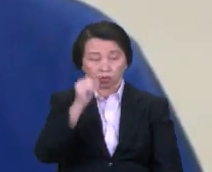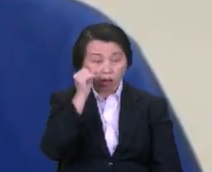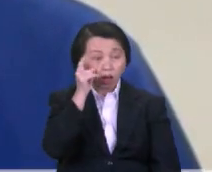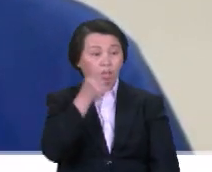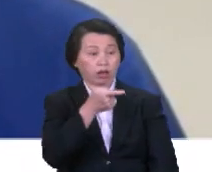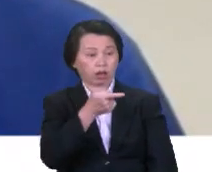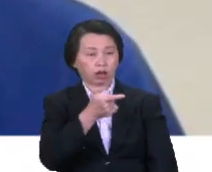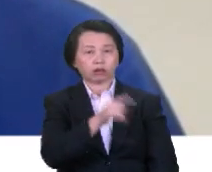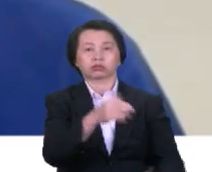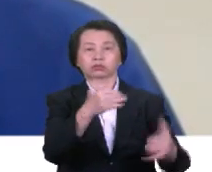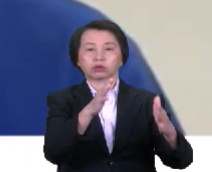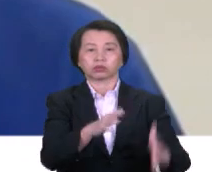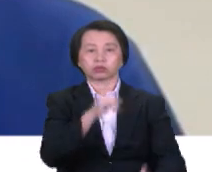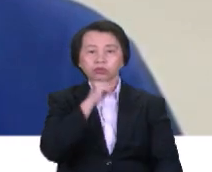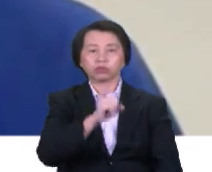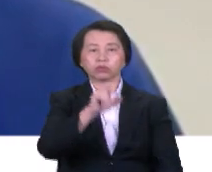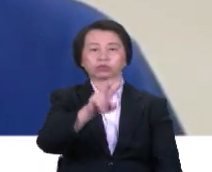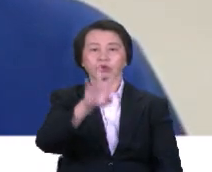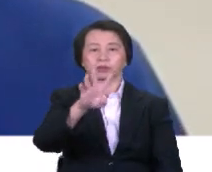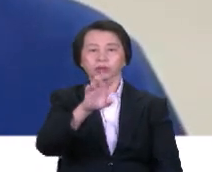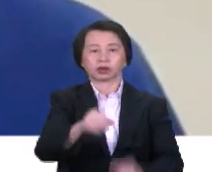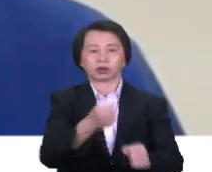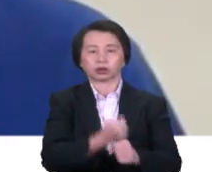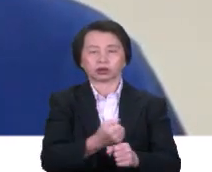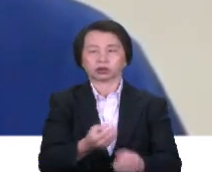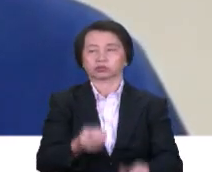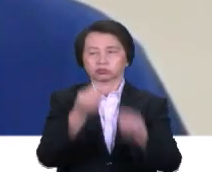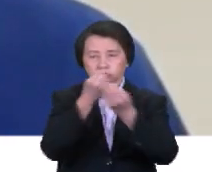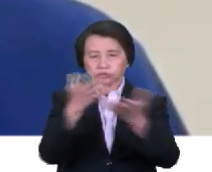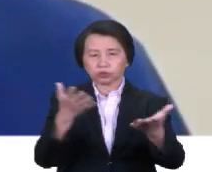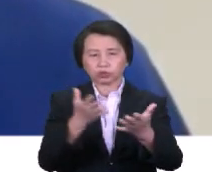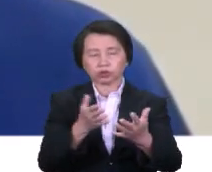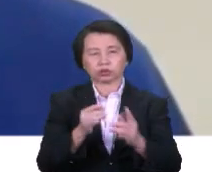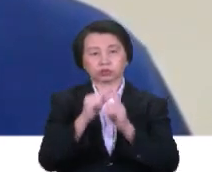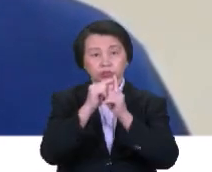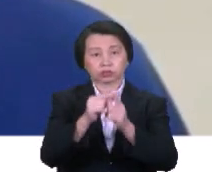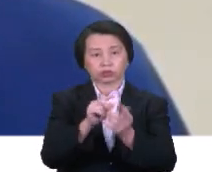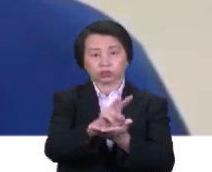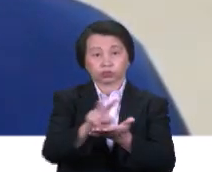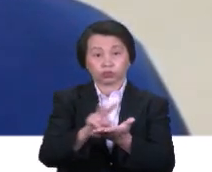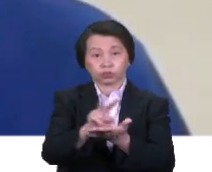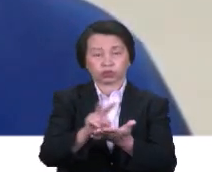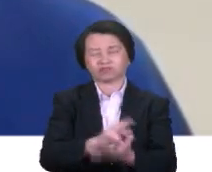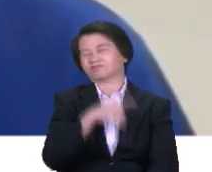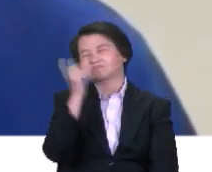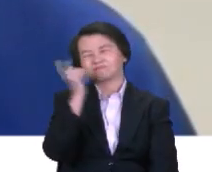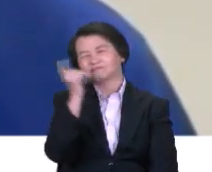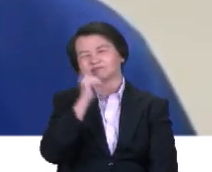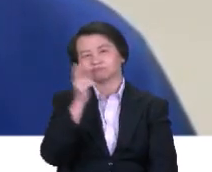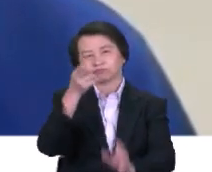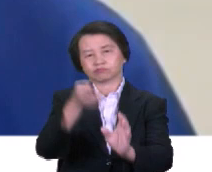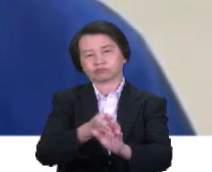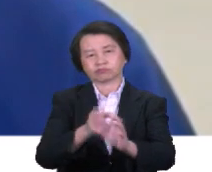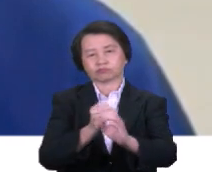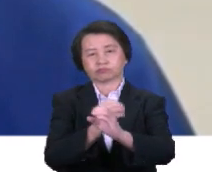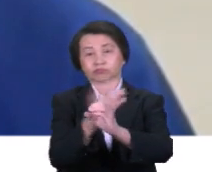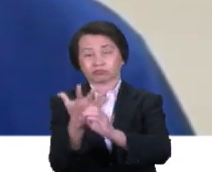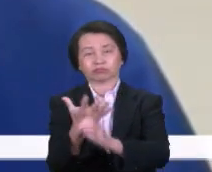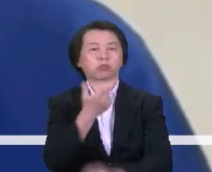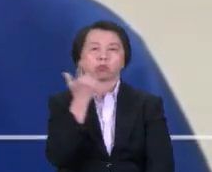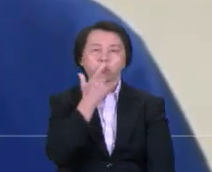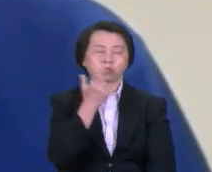negara apabila pemain berusia 24 tahun itu mengumumkan menerusi satu video untuk tidak menyertai Sukan Commonwealth